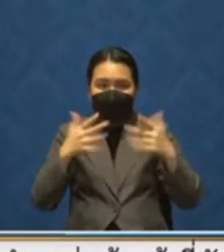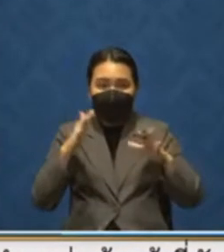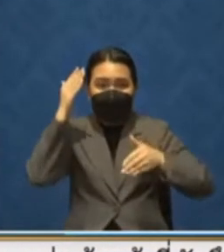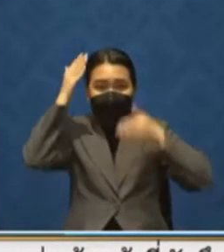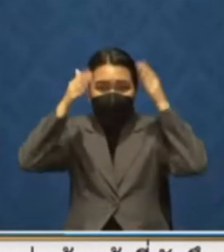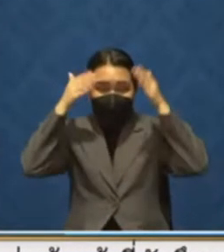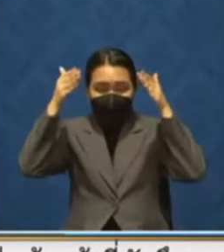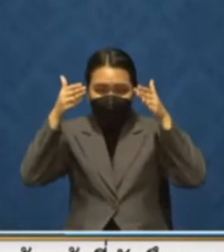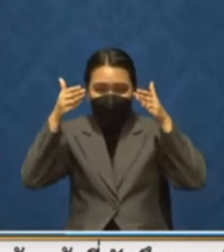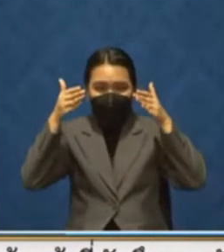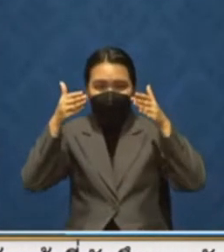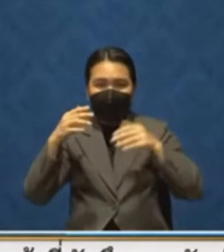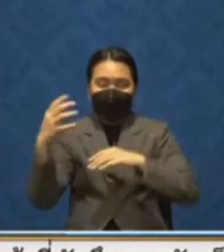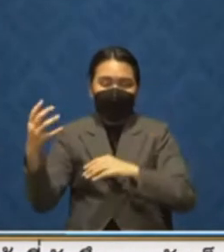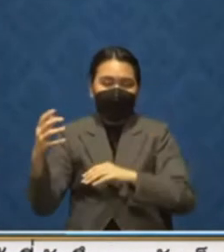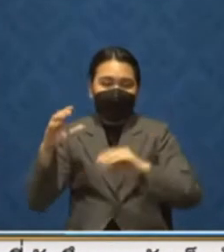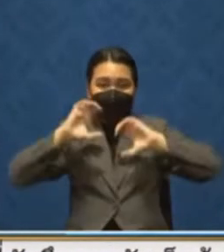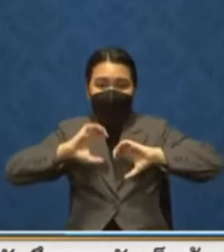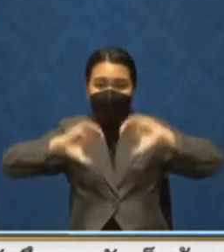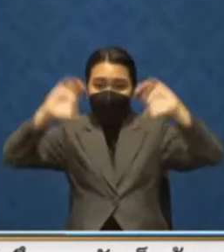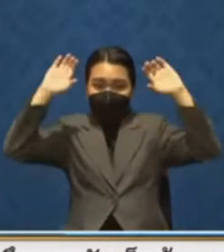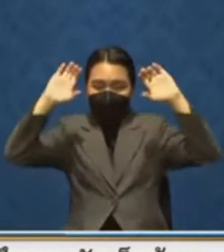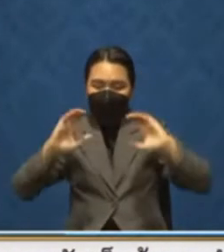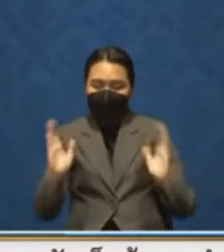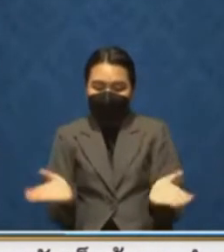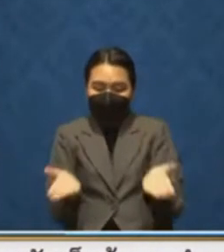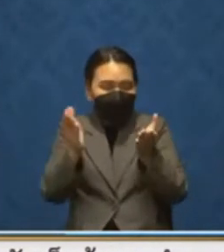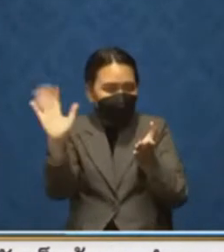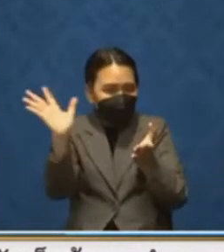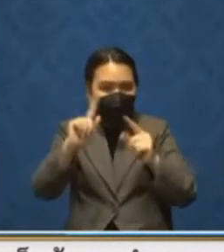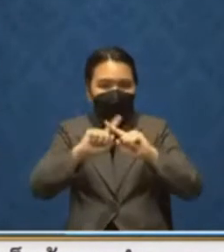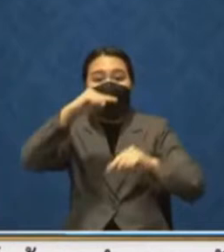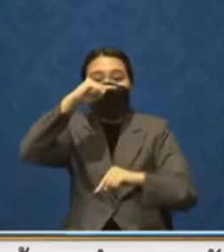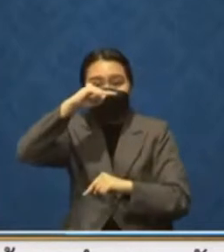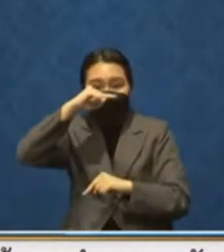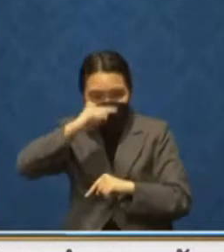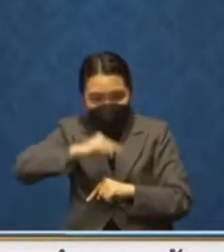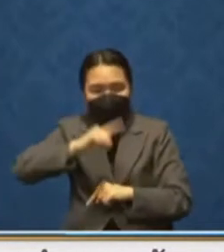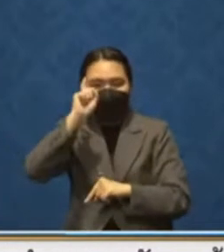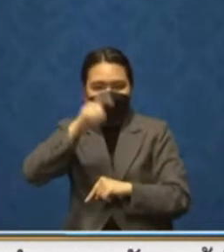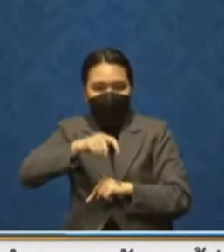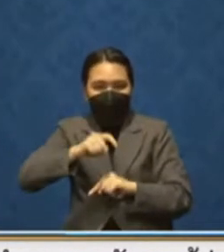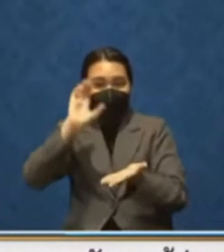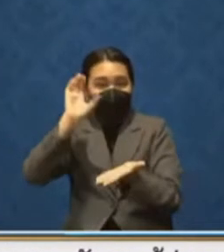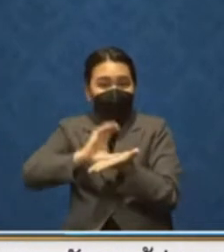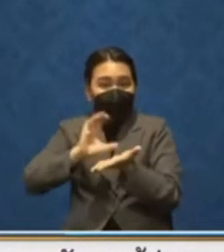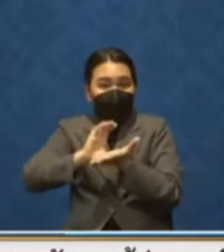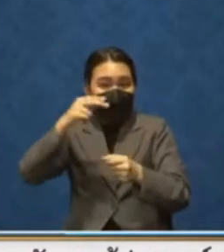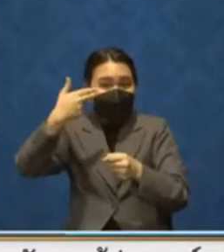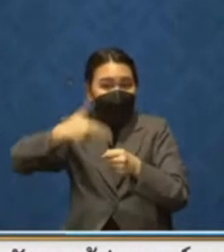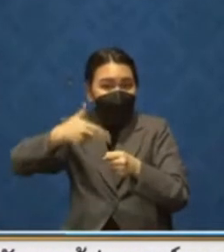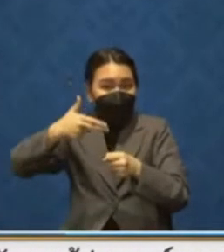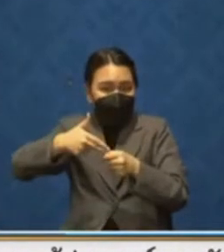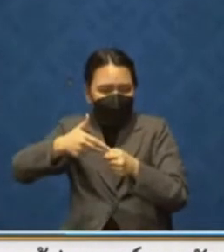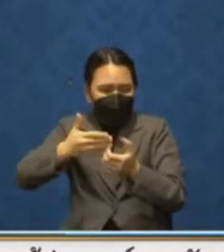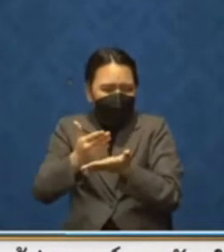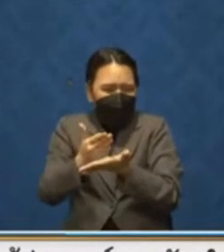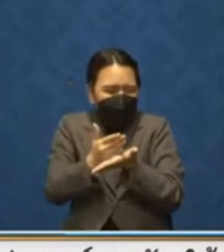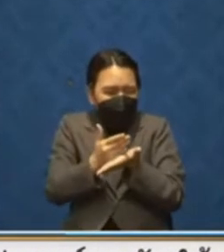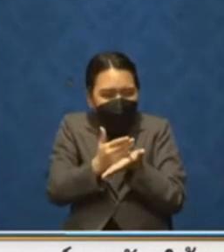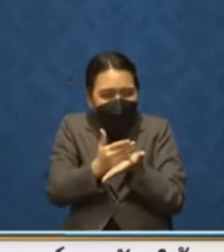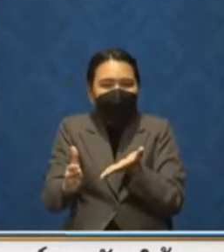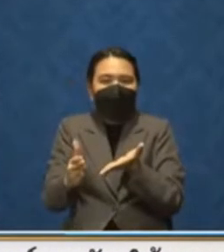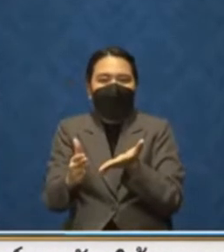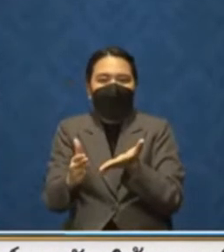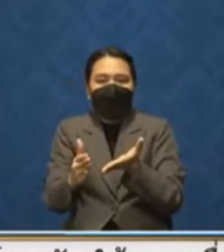ไม่ต้องอุ้มนะครับไม่มีกองทุนน้ำมันมาอุ้มแต่พี่ไทยนะครับต้องเอากองทุนน้ำมันไปเกียรติแทนที่จะเป็น